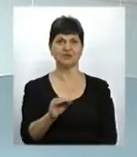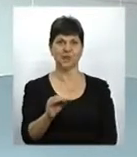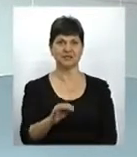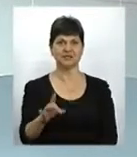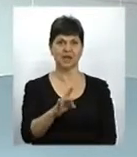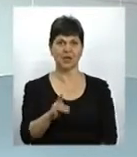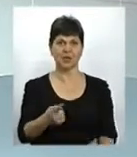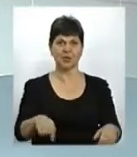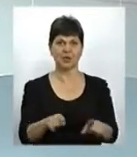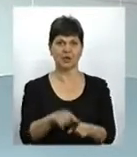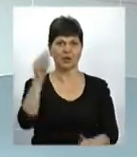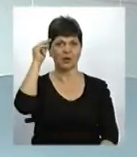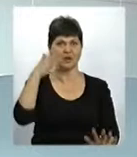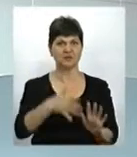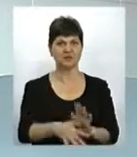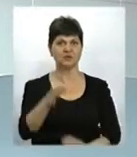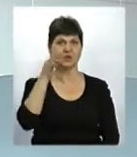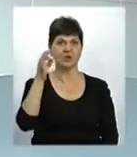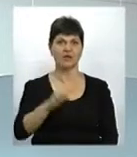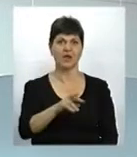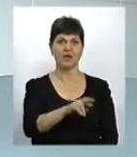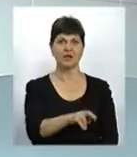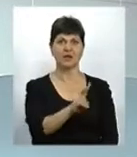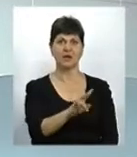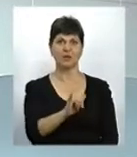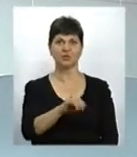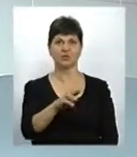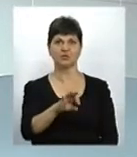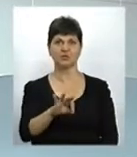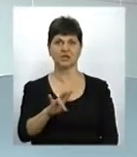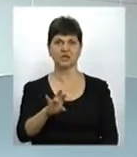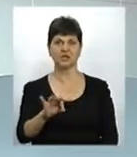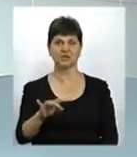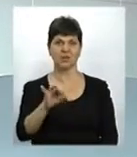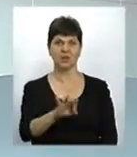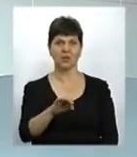районів, а також вивчать досвід Якушинецької ОТГ, як приклад